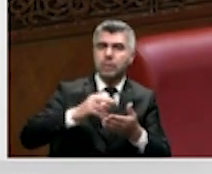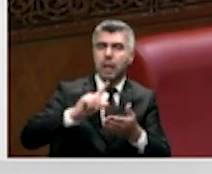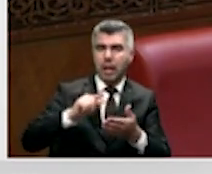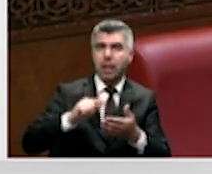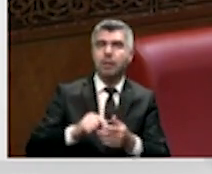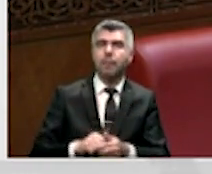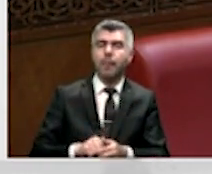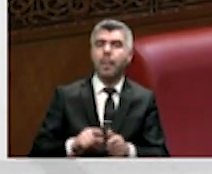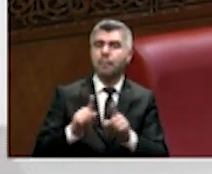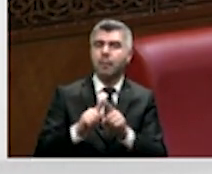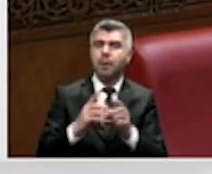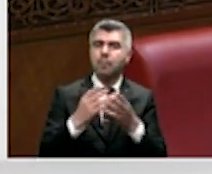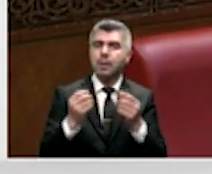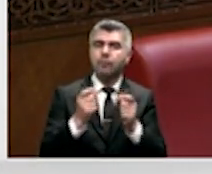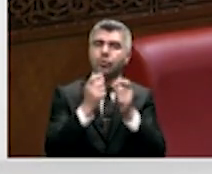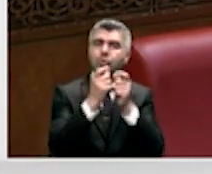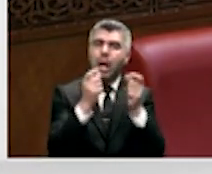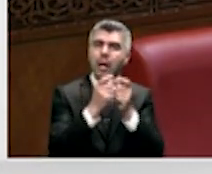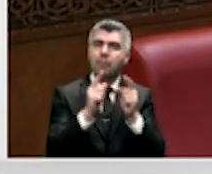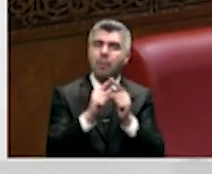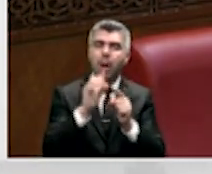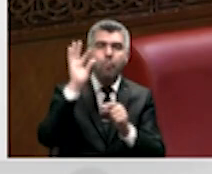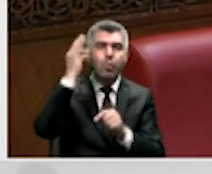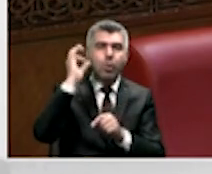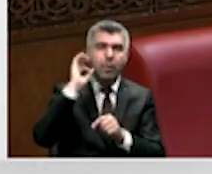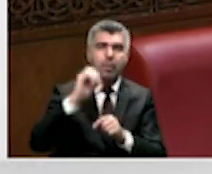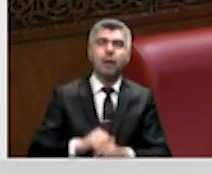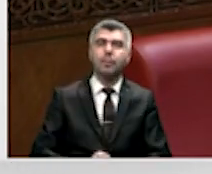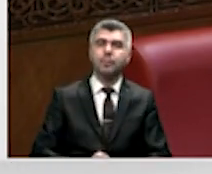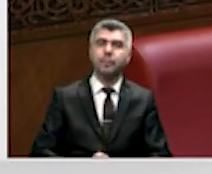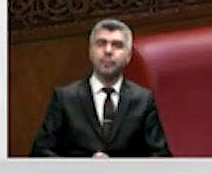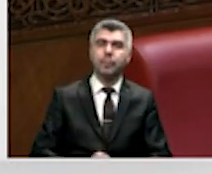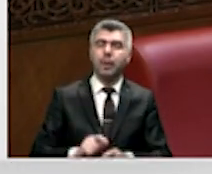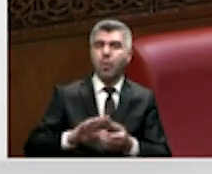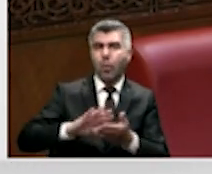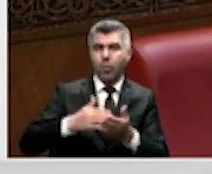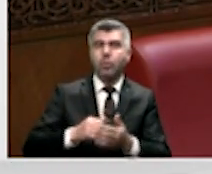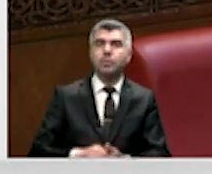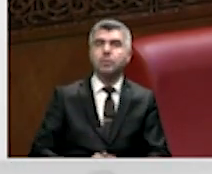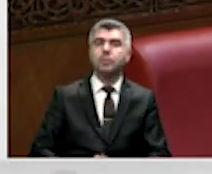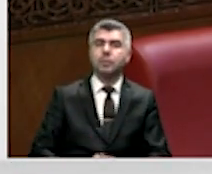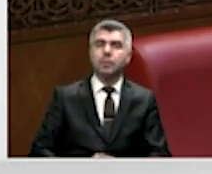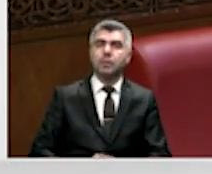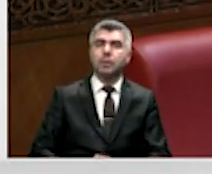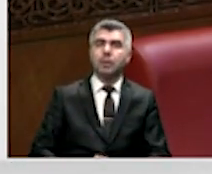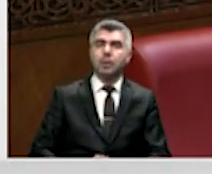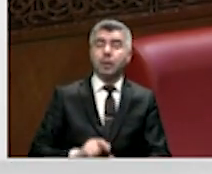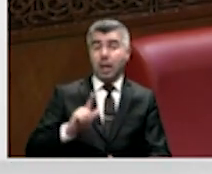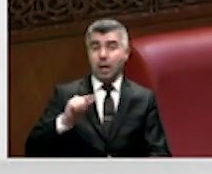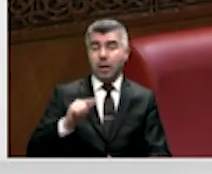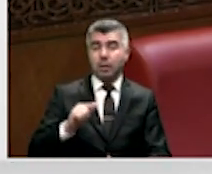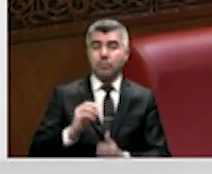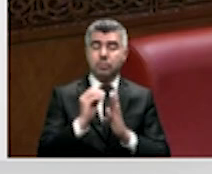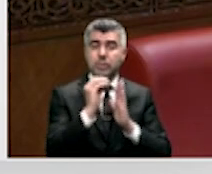العموميه مع في من بين الاكاديميات وبين مع القطاع الخاص. وحنا هادشي تيندرج